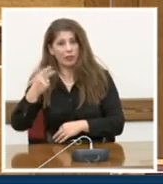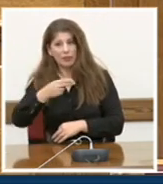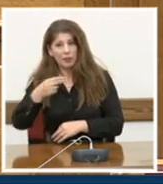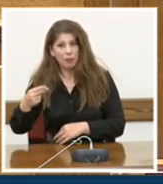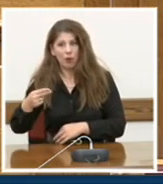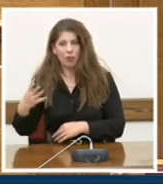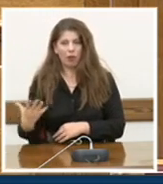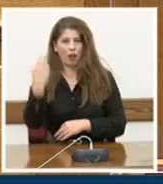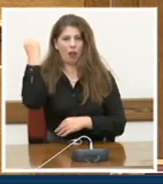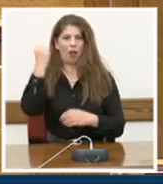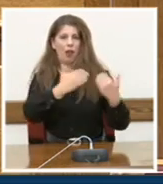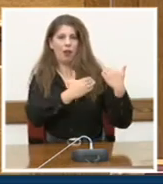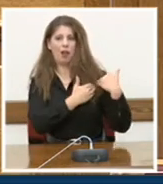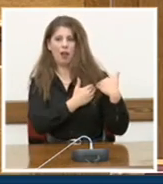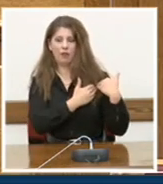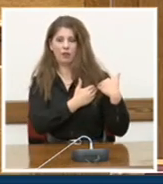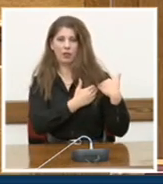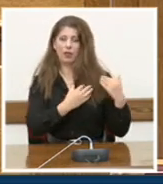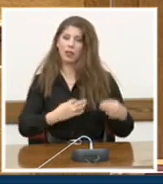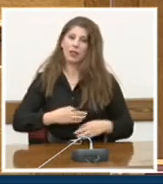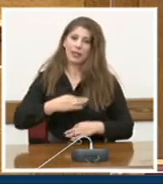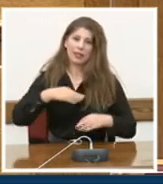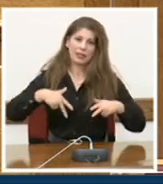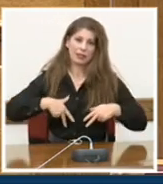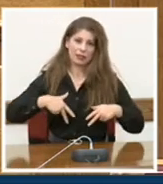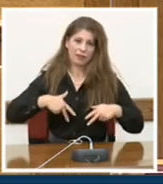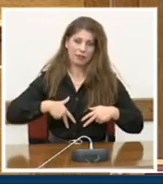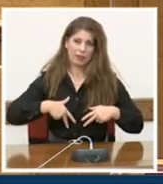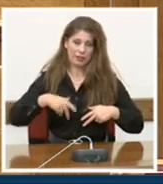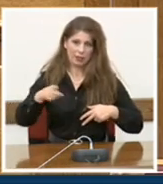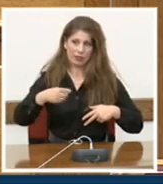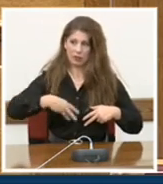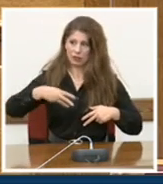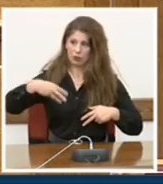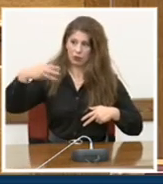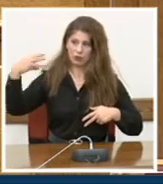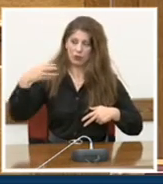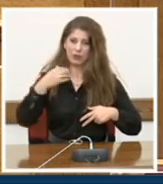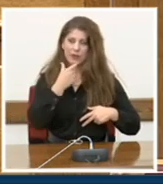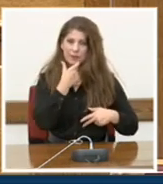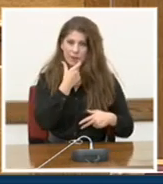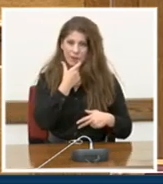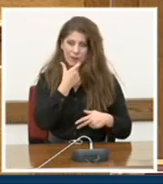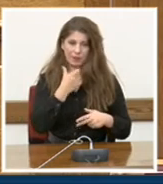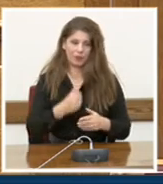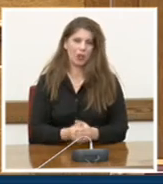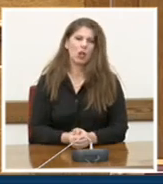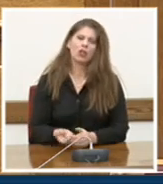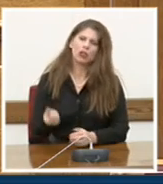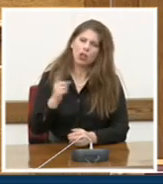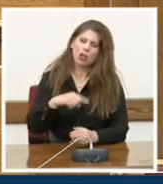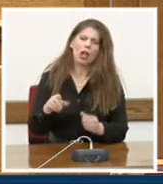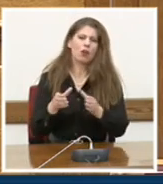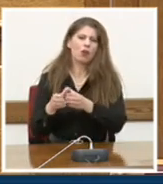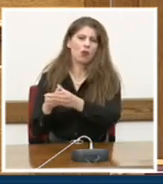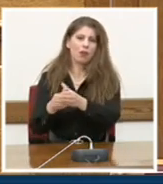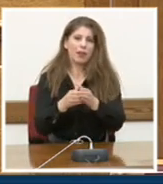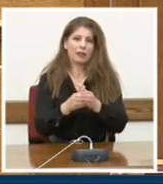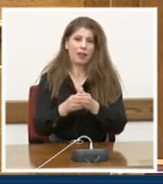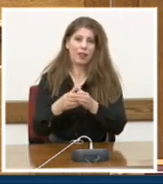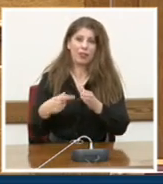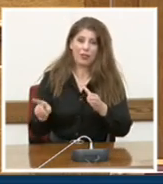του. Κύριοι της κυβέρνησης και της αξιωματικής αντιπολίτευσης των άλλων κομμάτων, οι διαφορές που